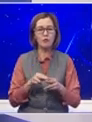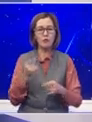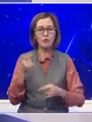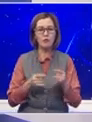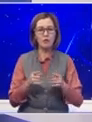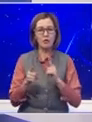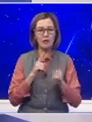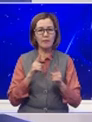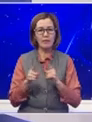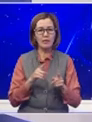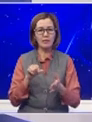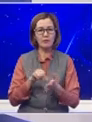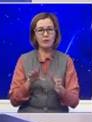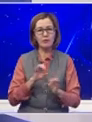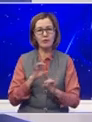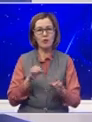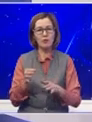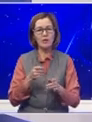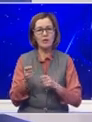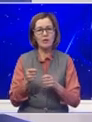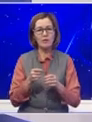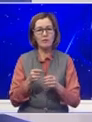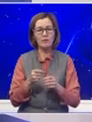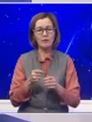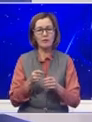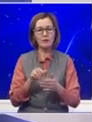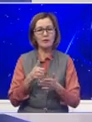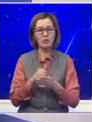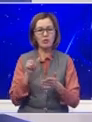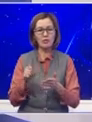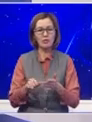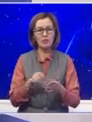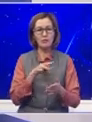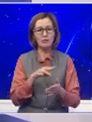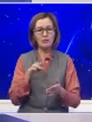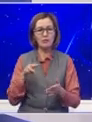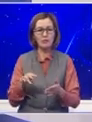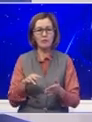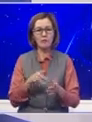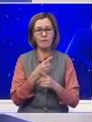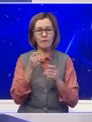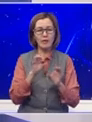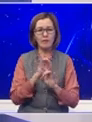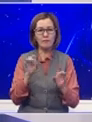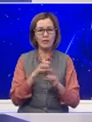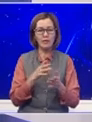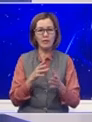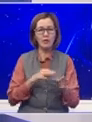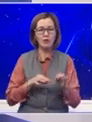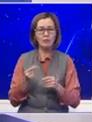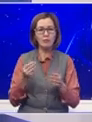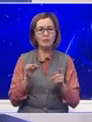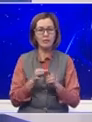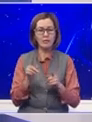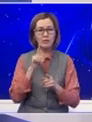туралы өңірлік коммуникациялар алаңында өткен брифингте облыс әкімі аппаратының басшысы Мұрат Мәдіғұлов мәлімдеді. Оның айтуынша, жобаның мақсаты